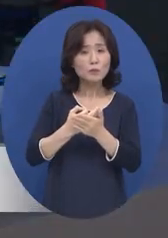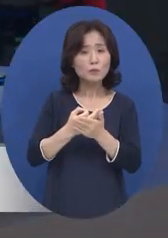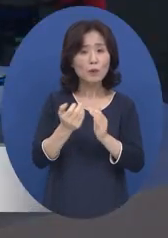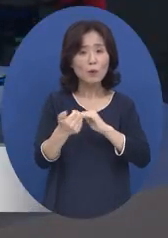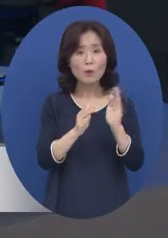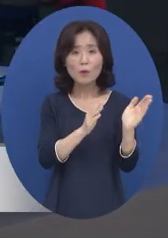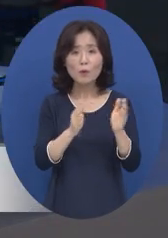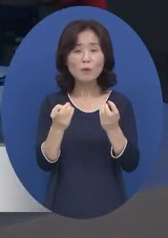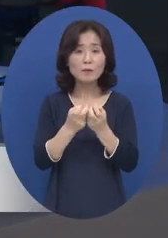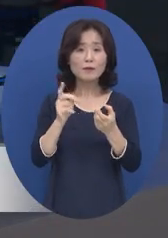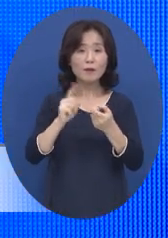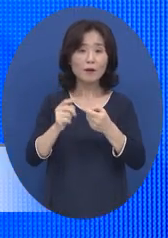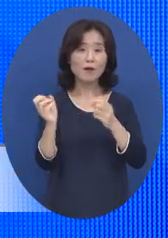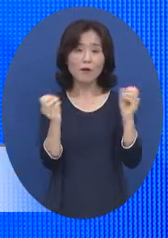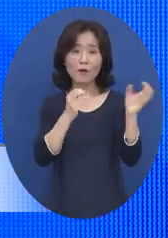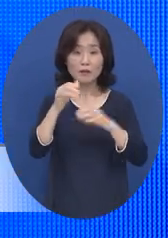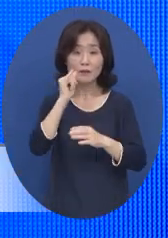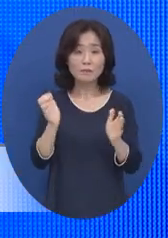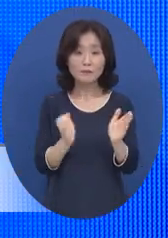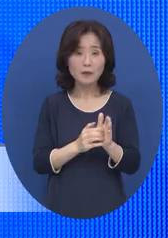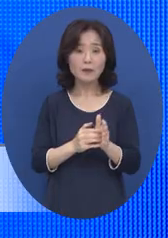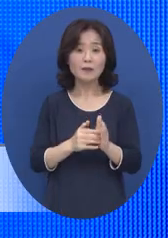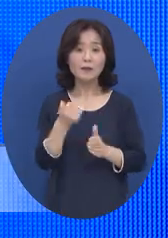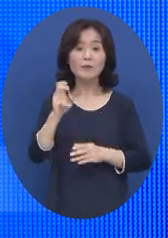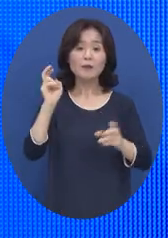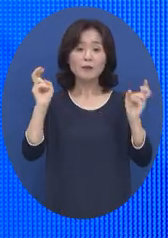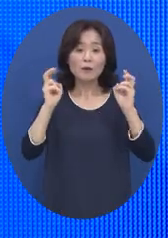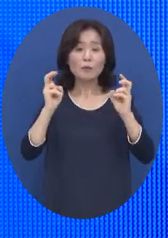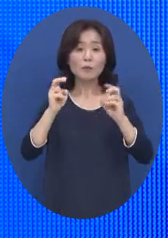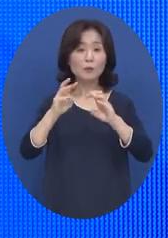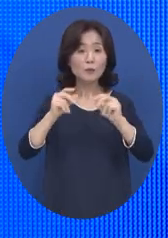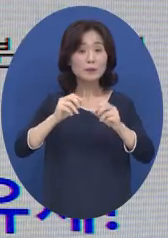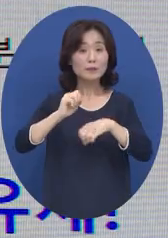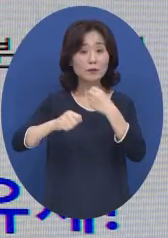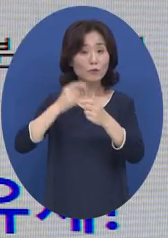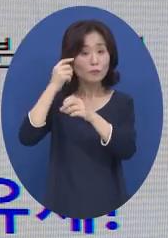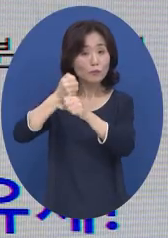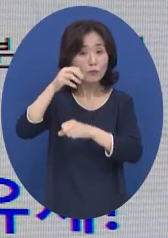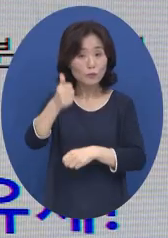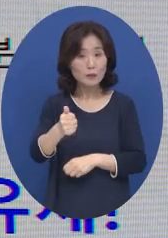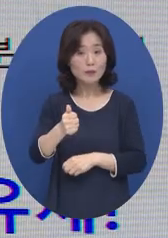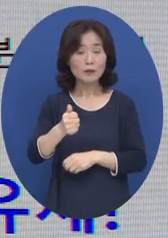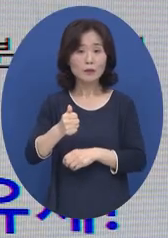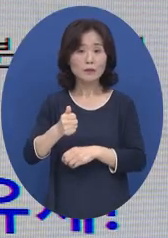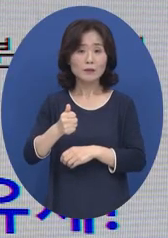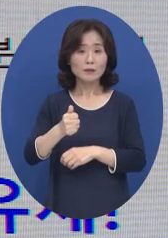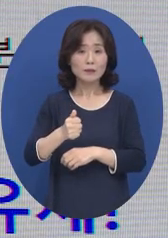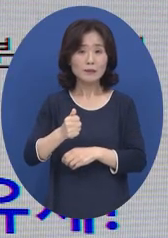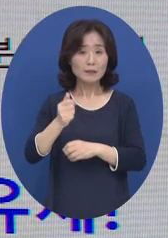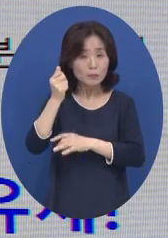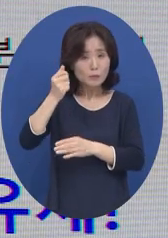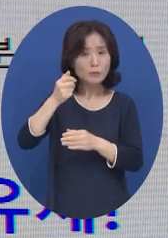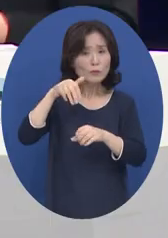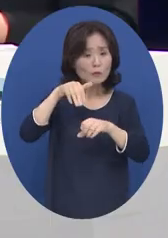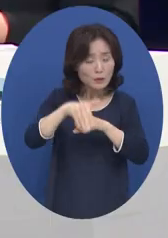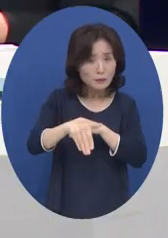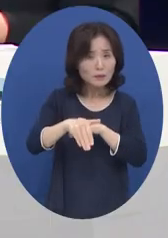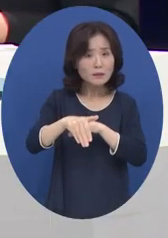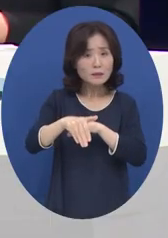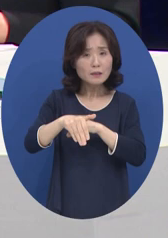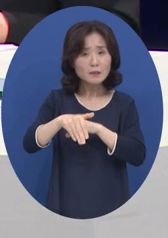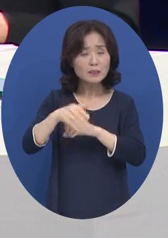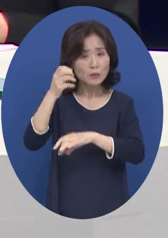이야기가 이어졌습니다 남 기업 토지 자유 연구소 소장은 토지 에서 발생하는 불로소득을 환수 해 나눠주는